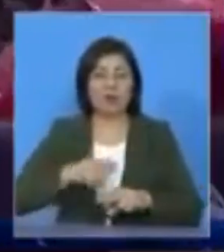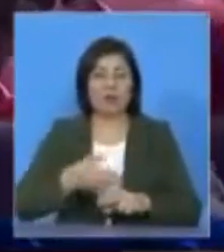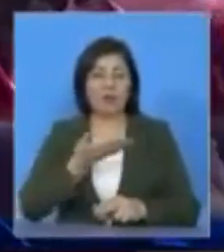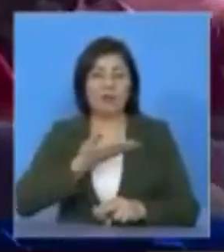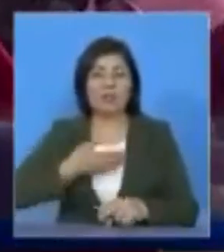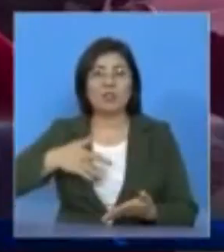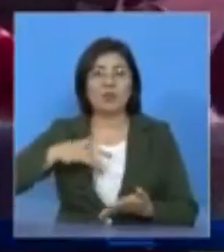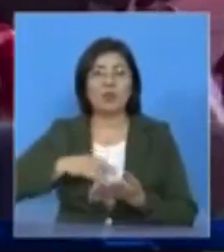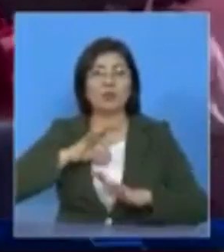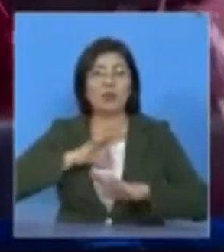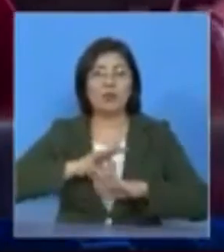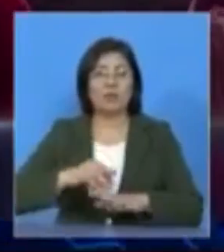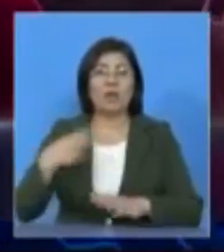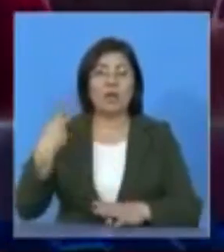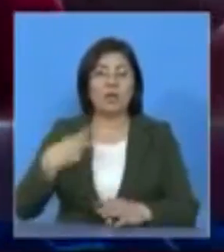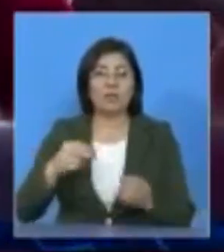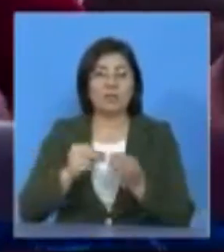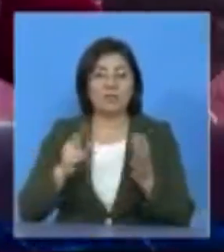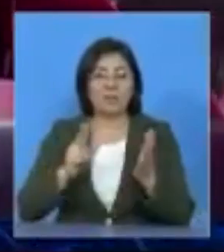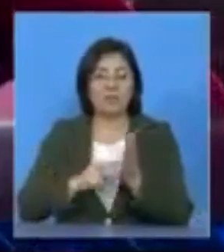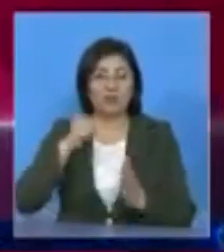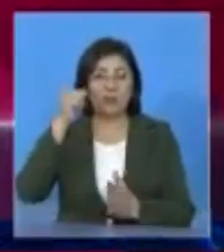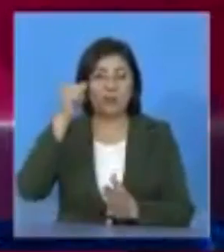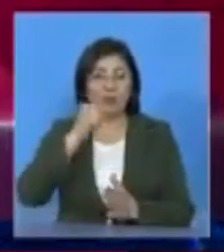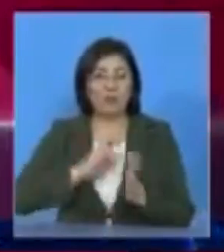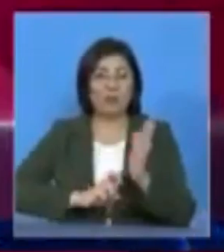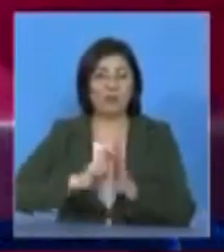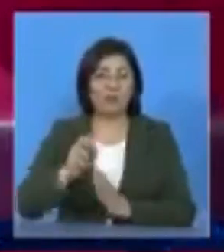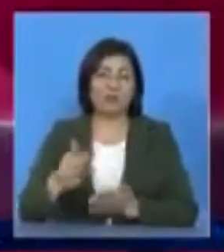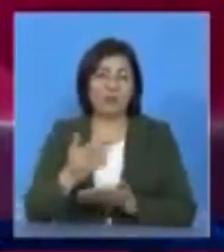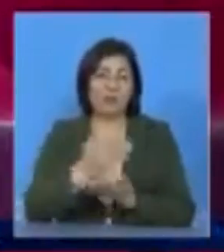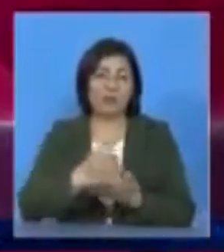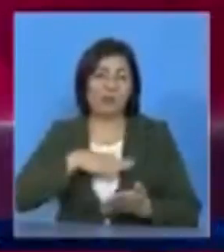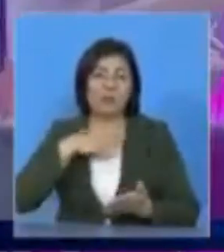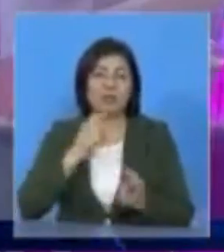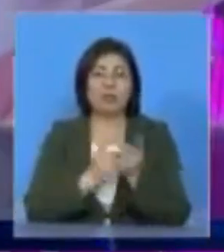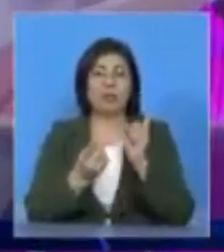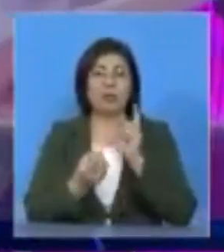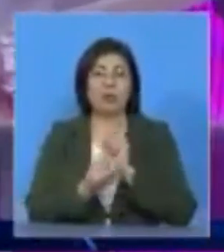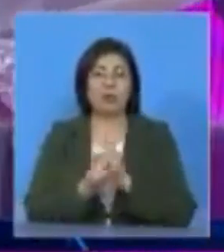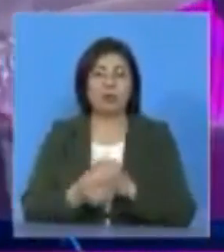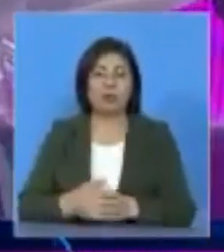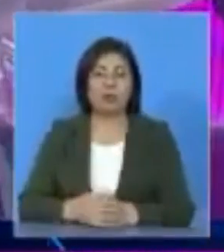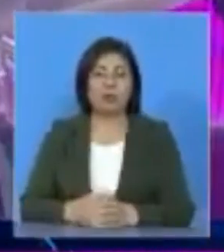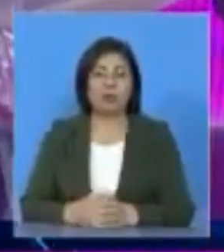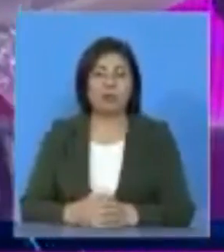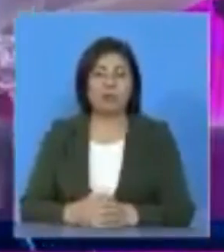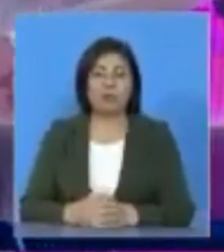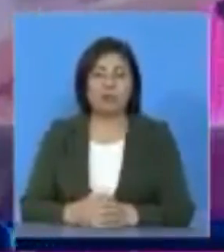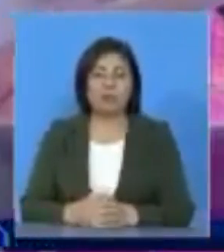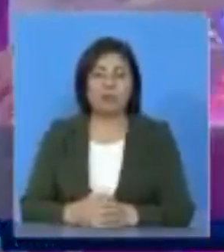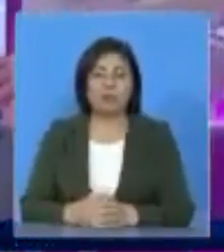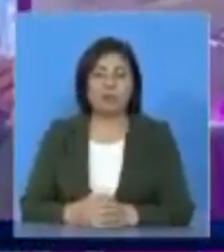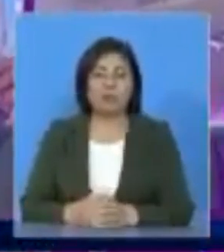нашем городе проводится с 2018 года и набирает большие обороты.